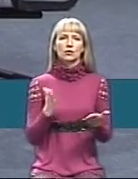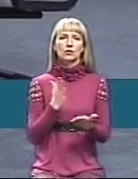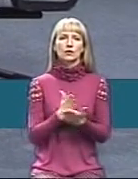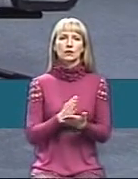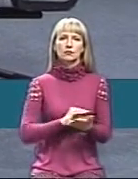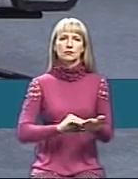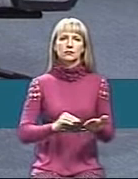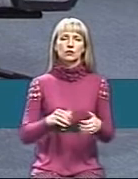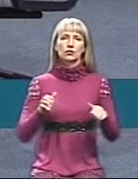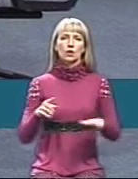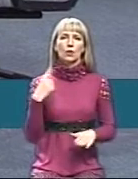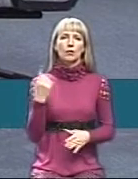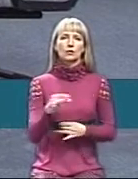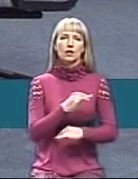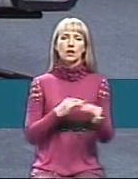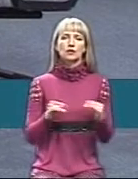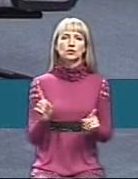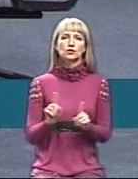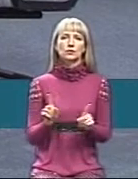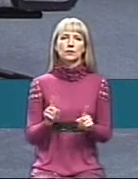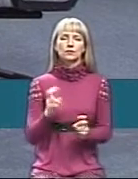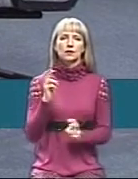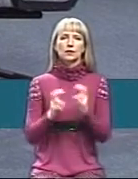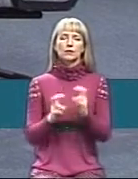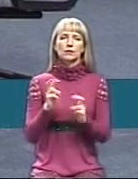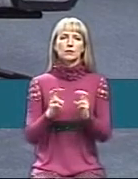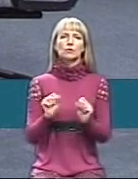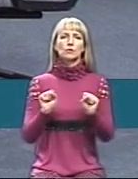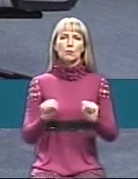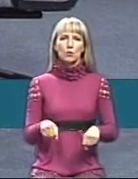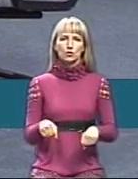на рішення обласної ради, що підприємства